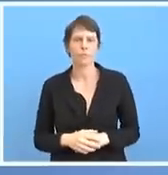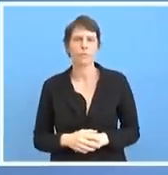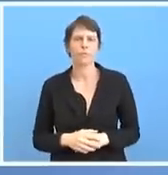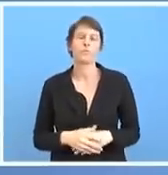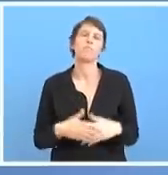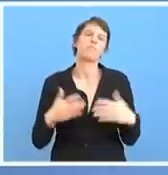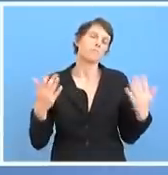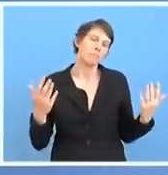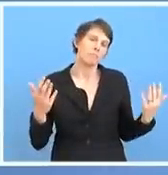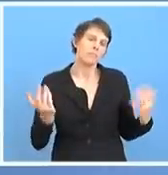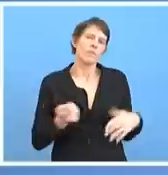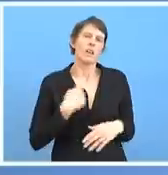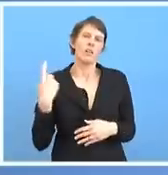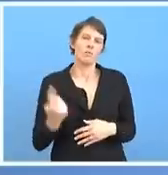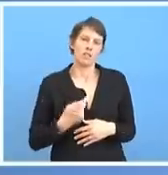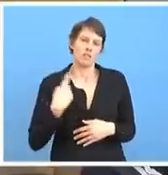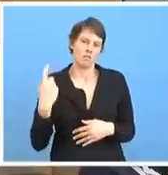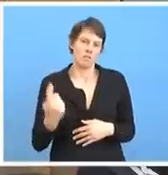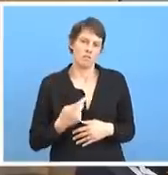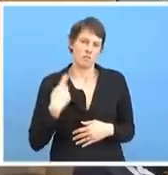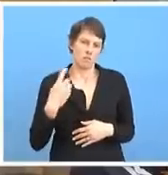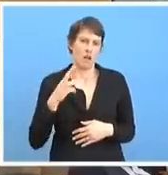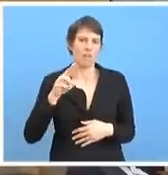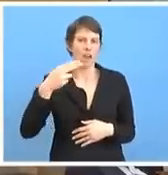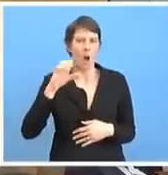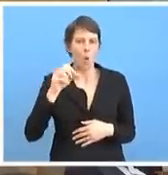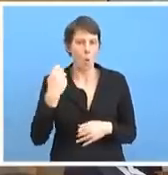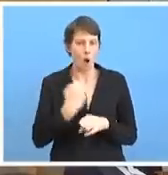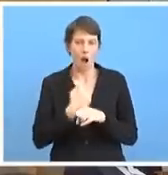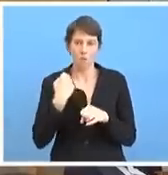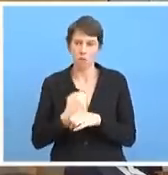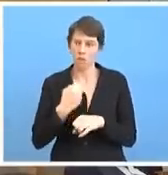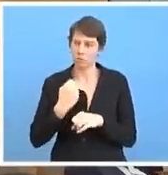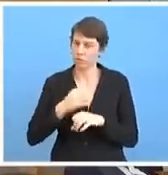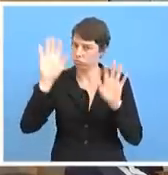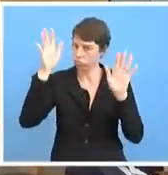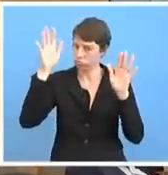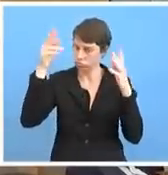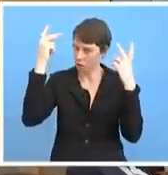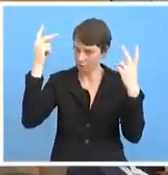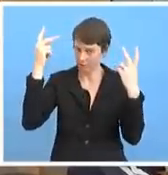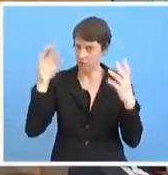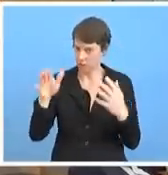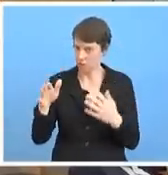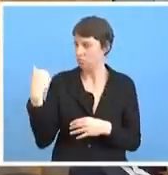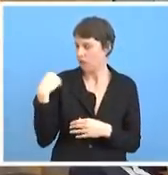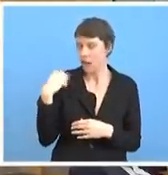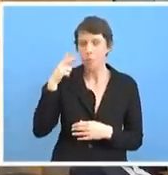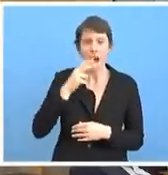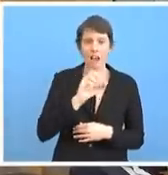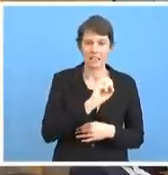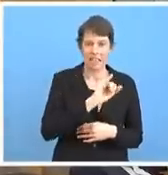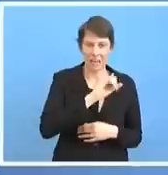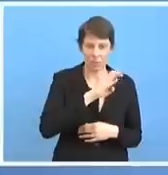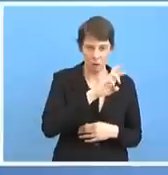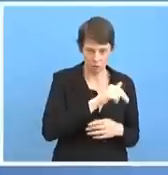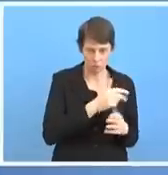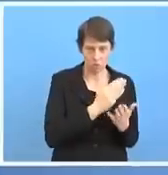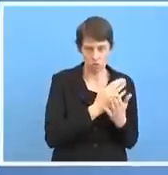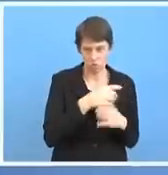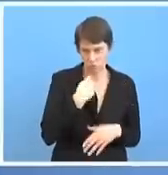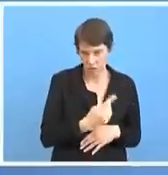Also wir schätzen die Arbeit der WHO sehr. Das hat Herr Seibert auch gerade schon ausgeführt. Grundsätzlich ist natürlich Transparenz